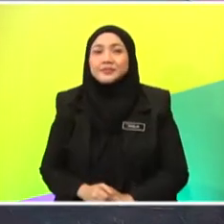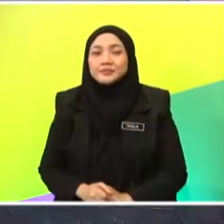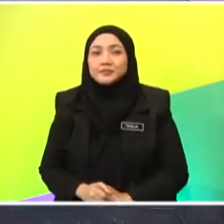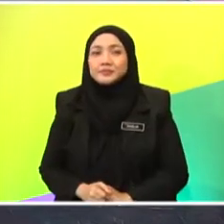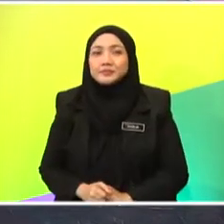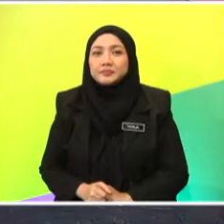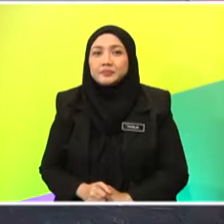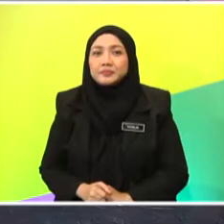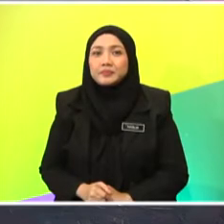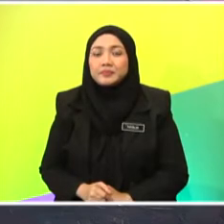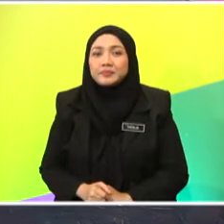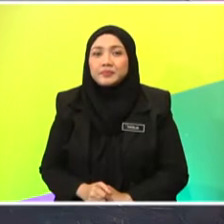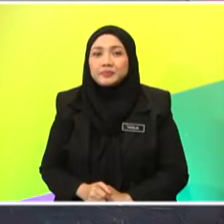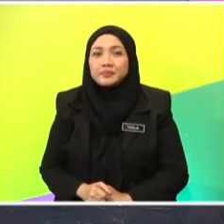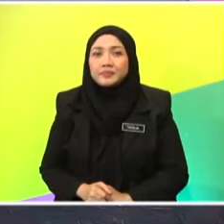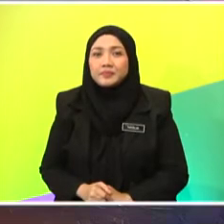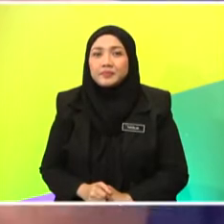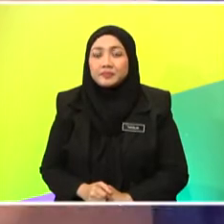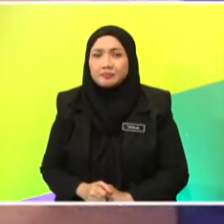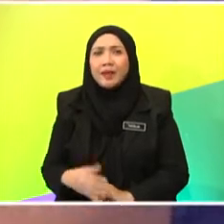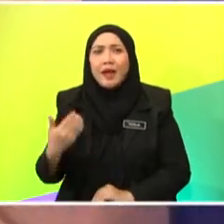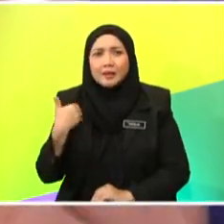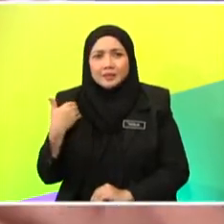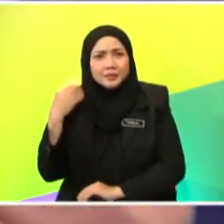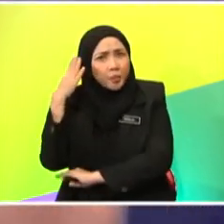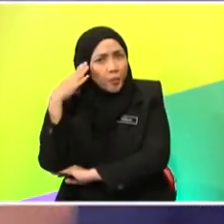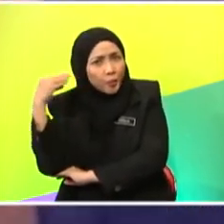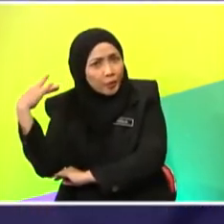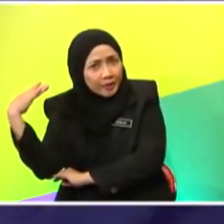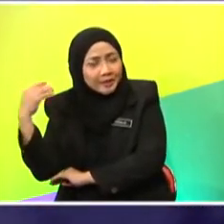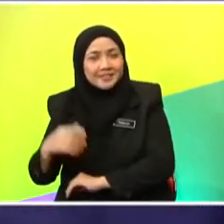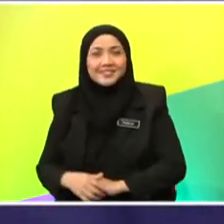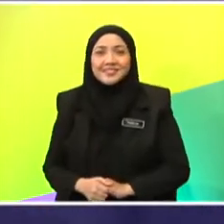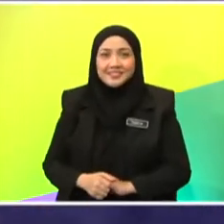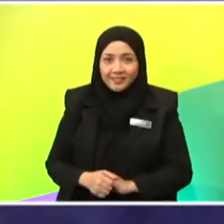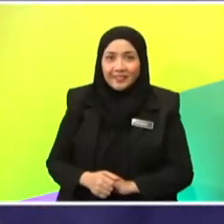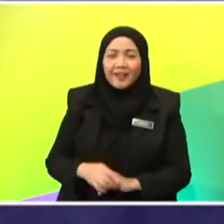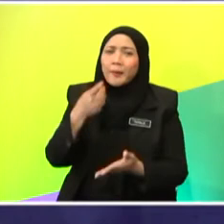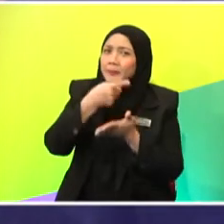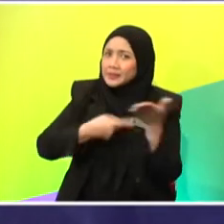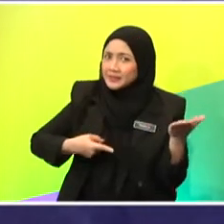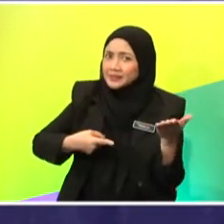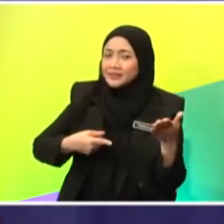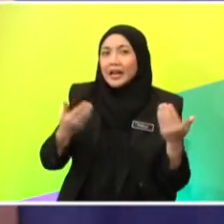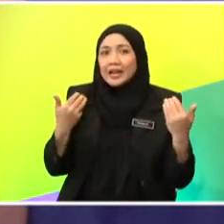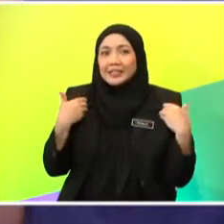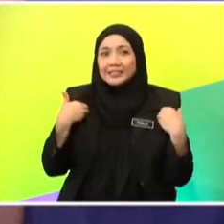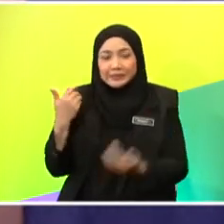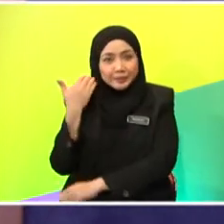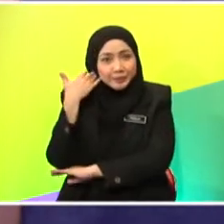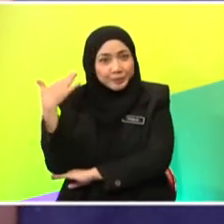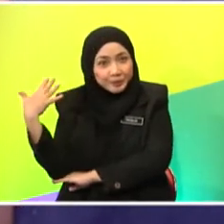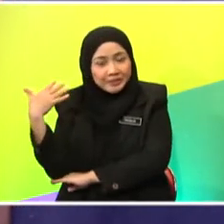Cut tunjukkan di rumah bunyi-bunyi oke tekan joki